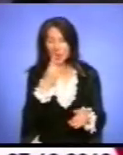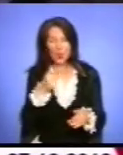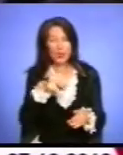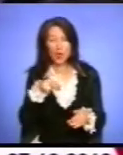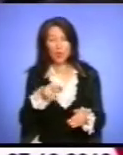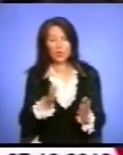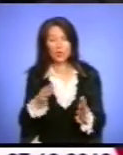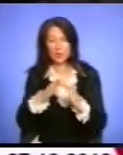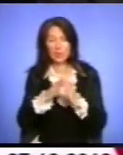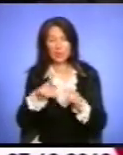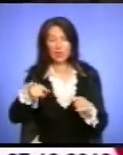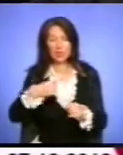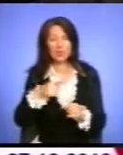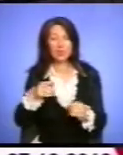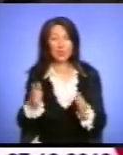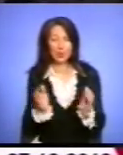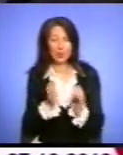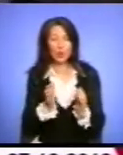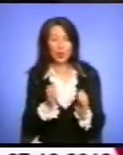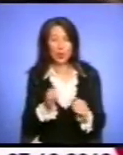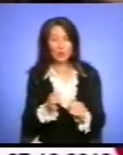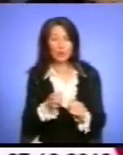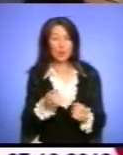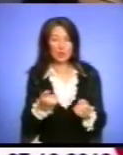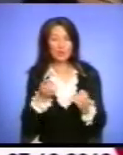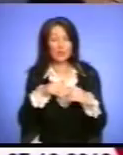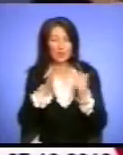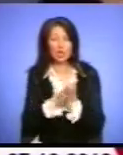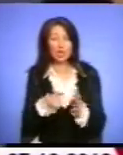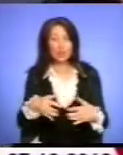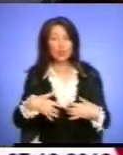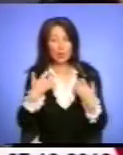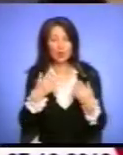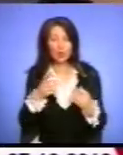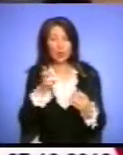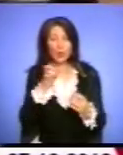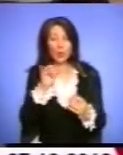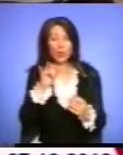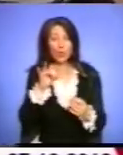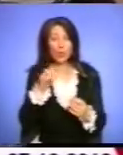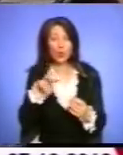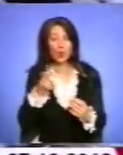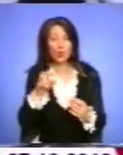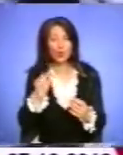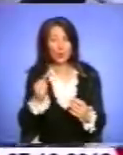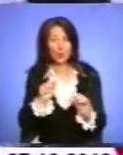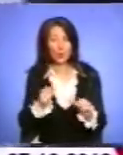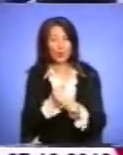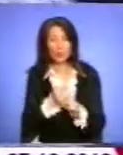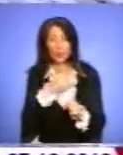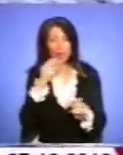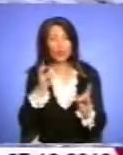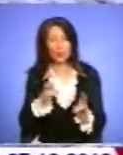через дорогу внучка нянчити. А взагалі то страшно, звичайно, тому що бурулька може наробити багато шкоди. Де